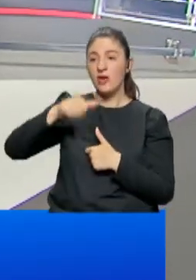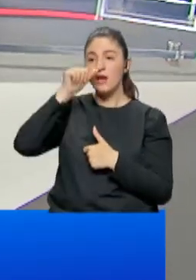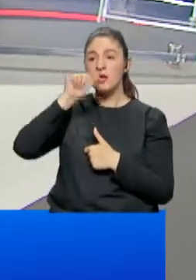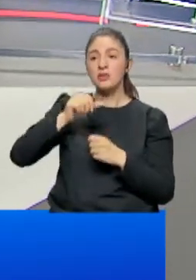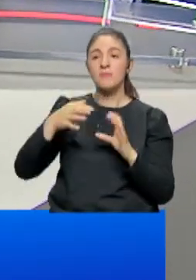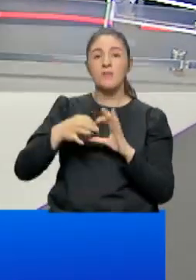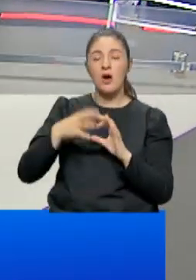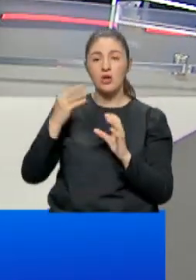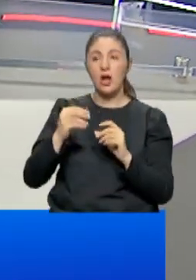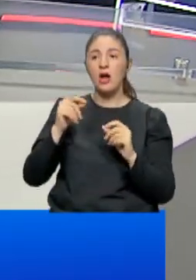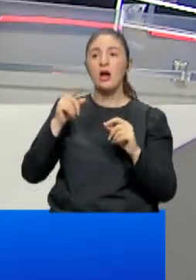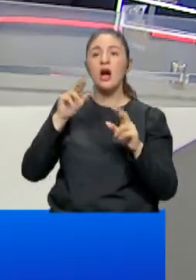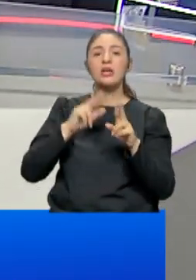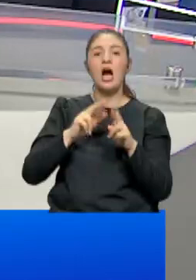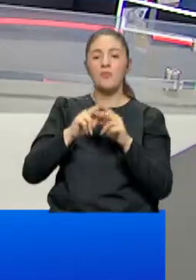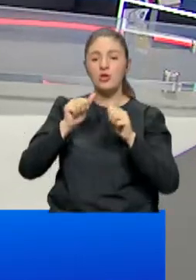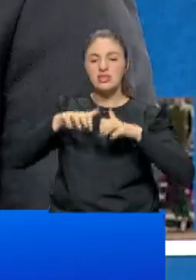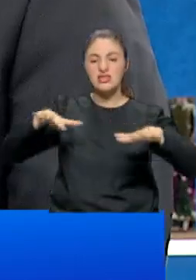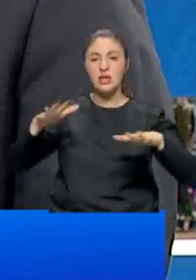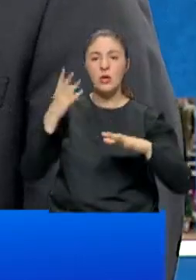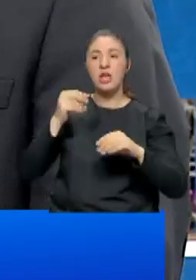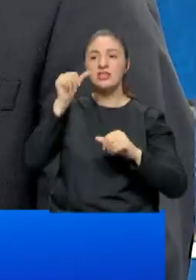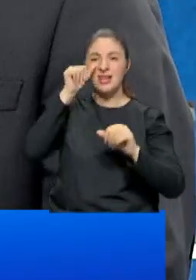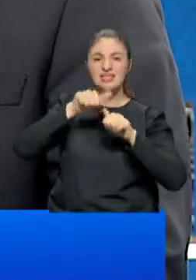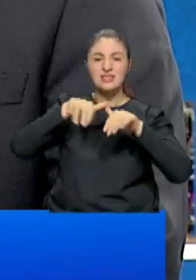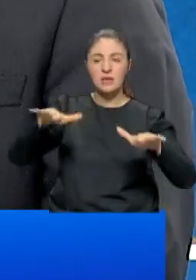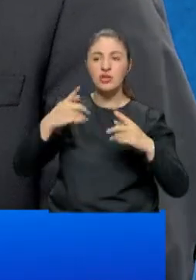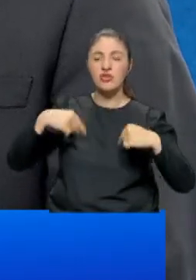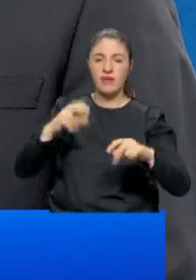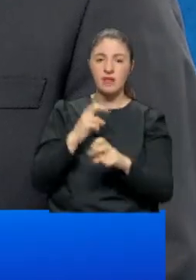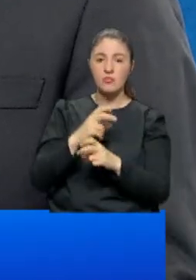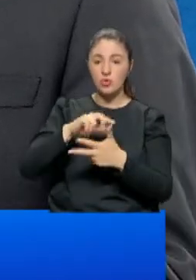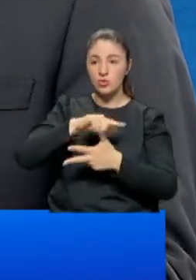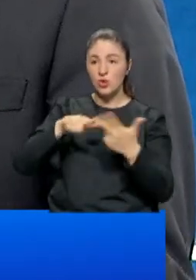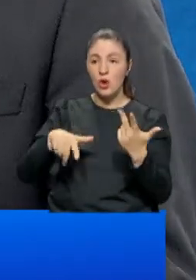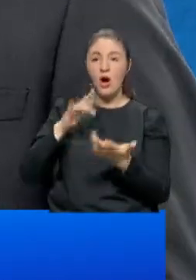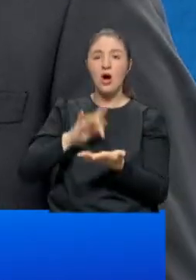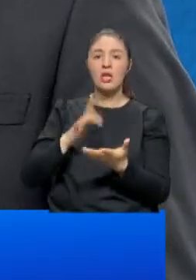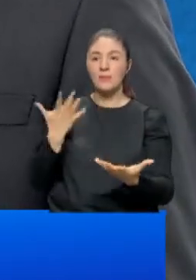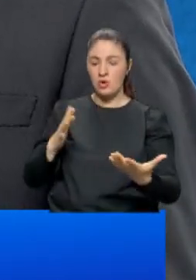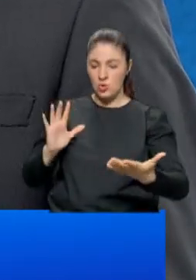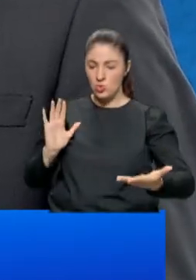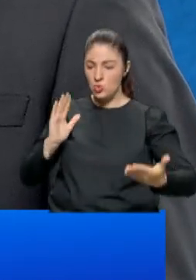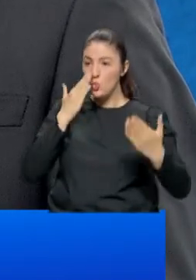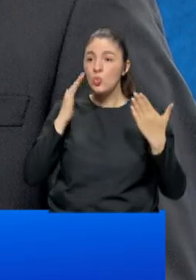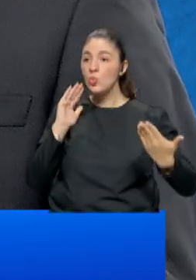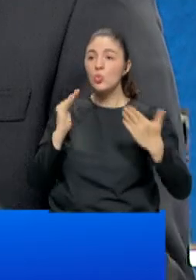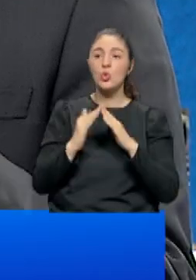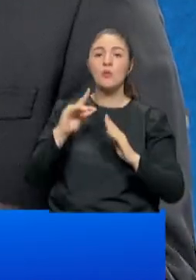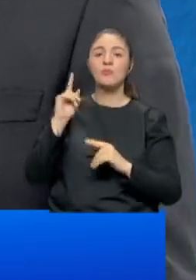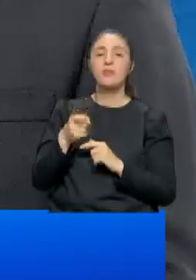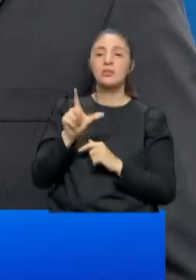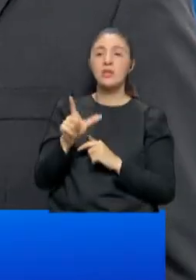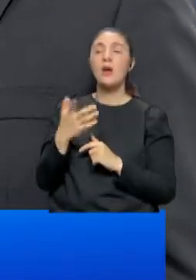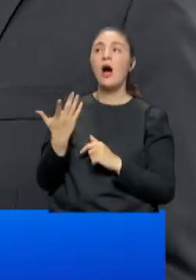ve gaza bağlı karbon salonlarından Doğan çevre riskleri bu üçünün ortasında bir optimizasyon bulmamız gerekiyor